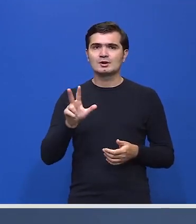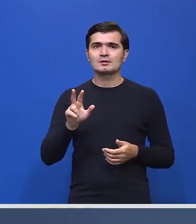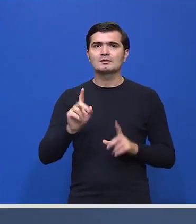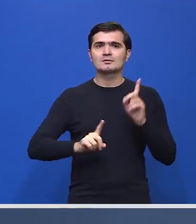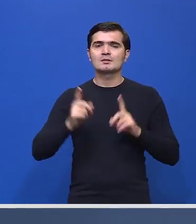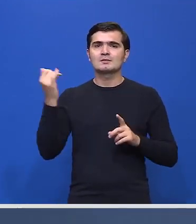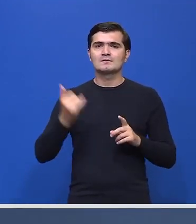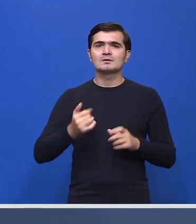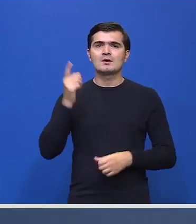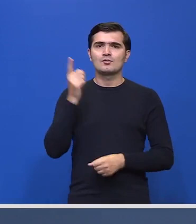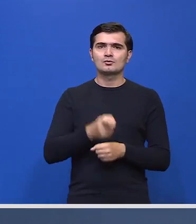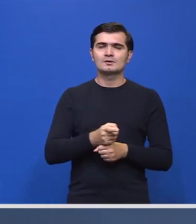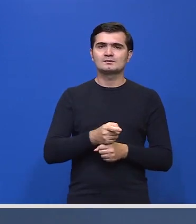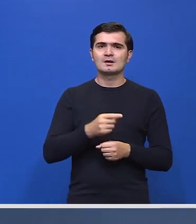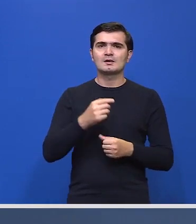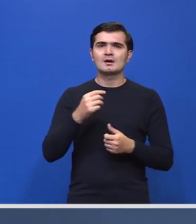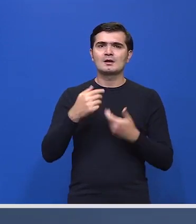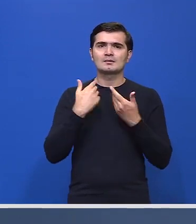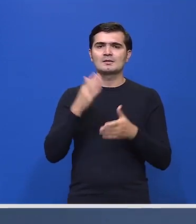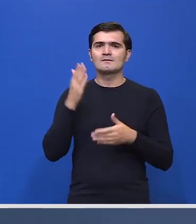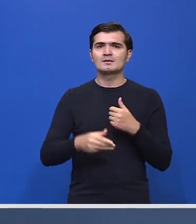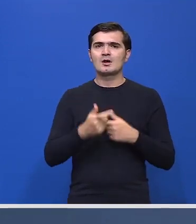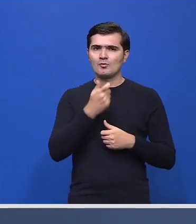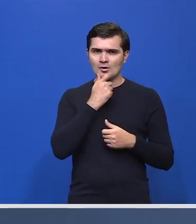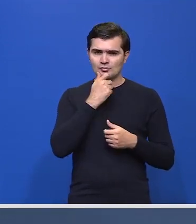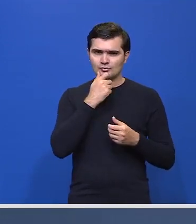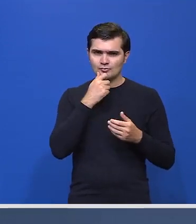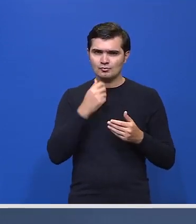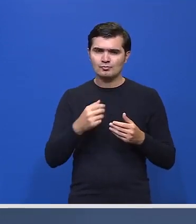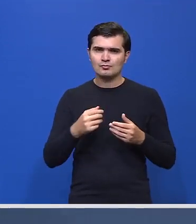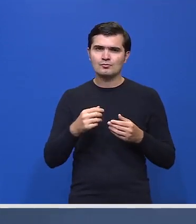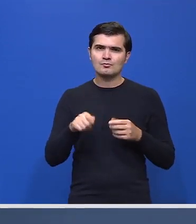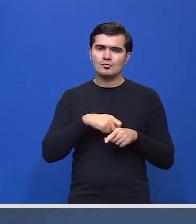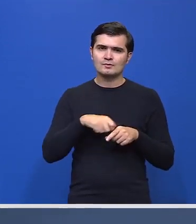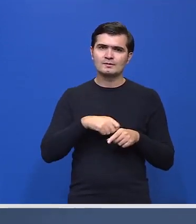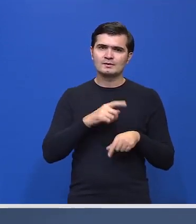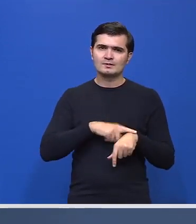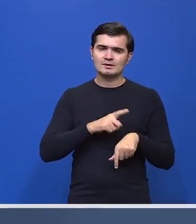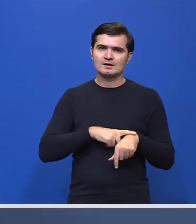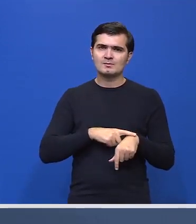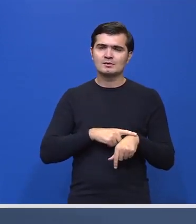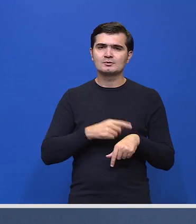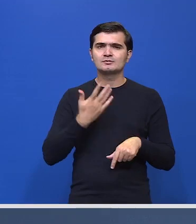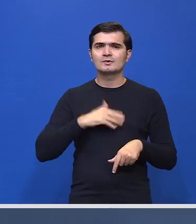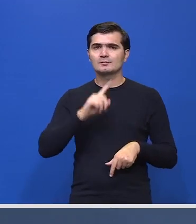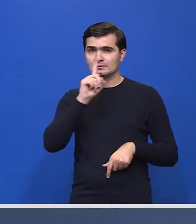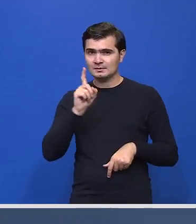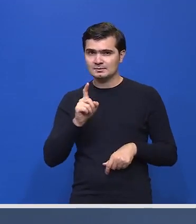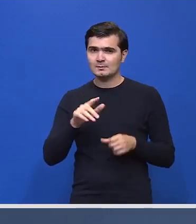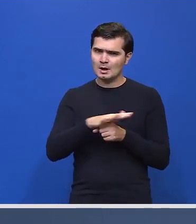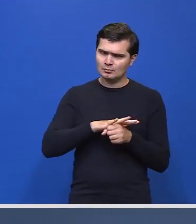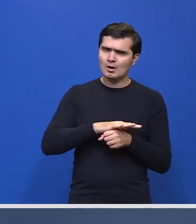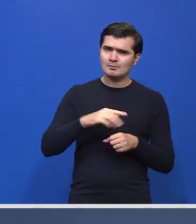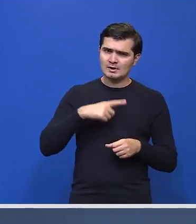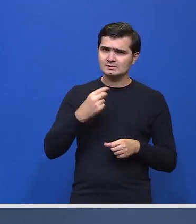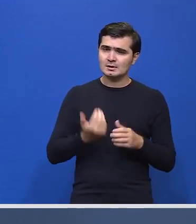acea ordonanță, știm bine, dată la finalul anului, cu prorogări și alte măsuri. Așadar, vă întreb dacă ne așteaptă în toamnă o nouă